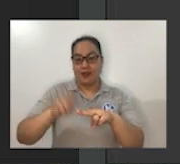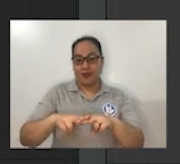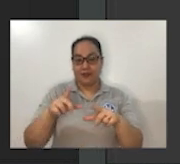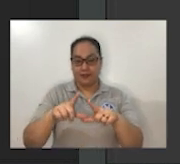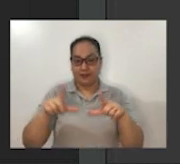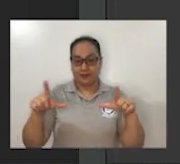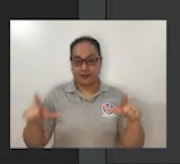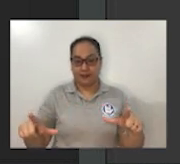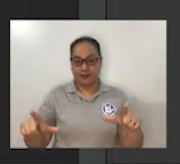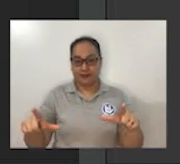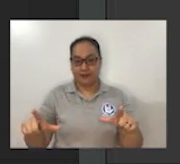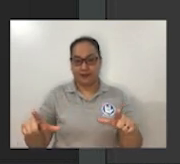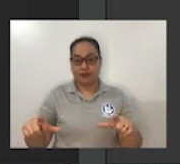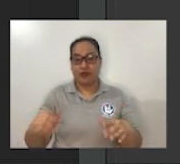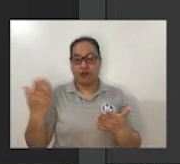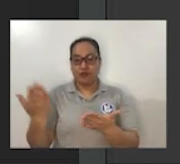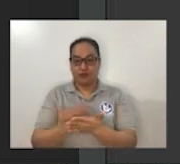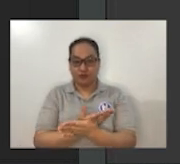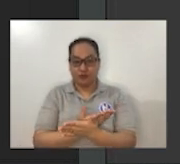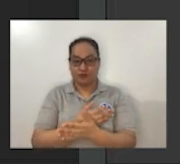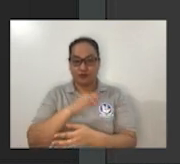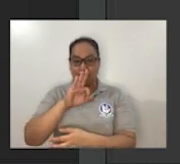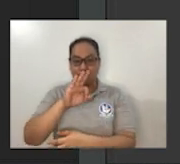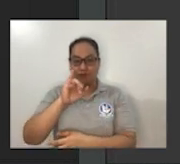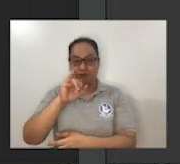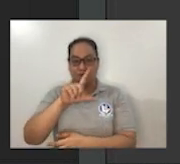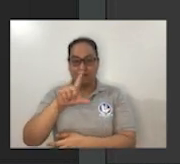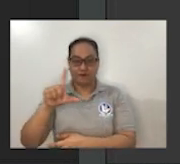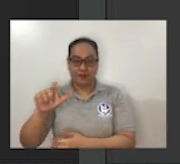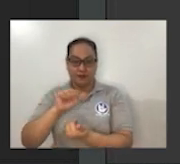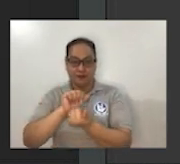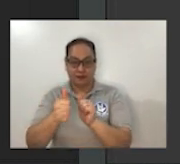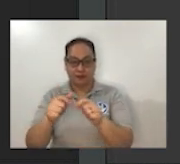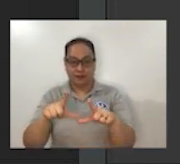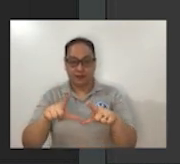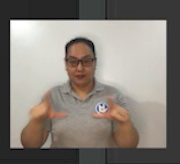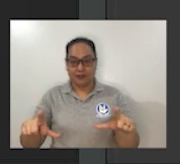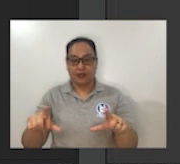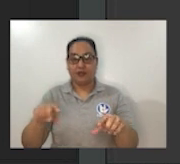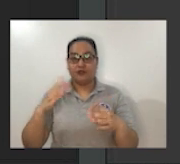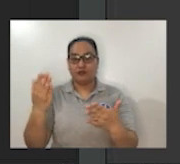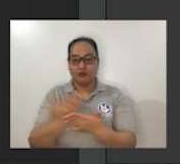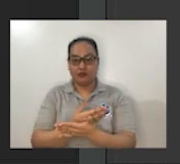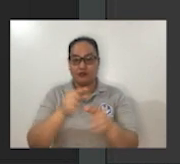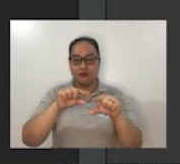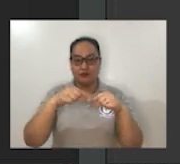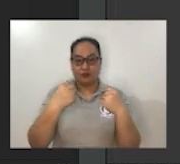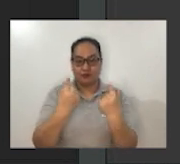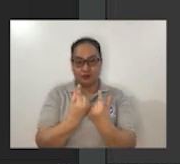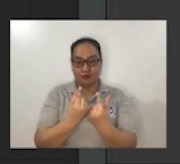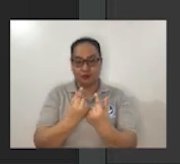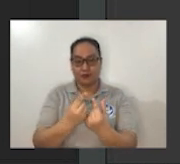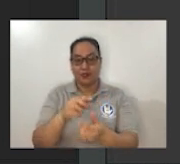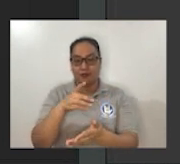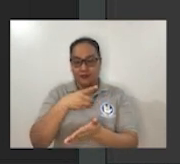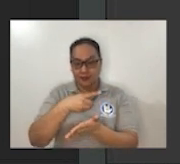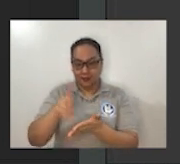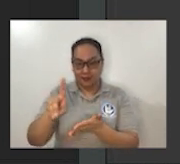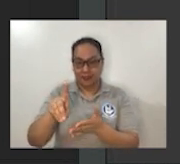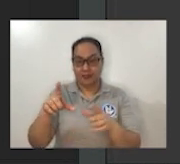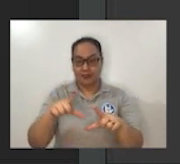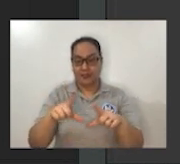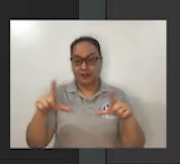mask, new fill or adjustment layer, new group, new layer, and delete